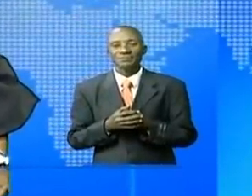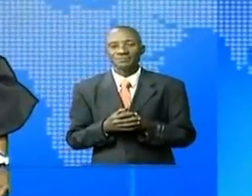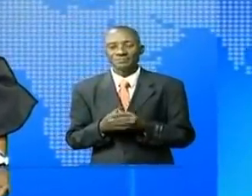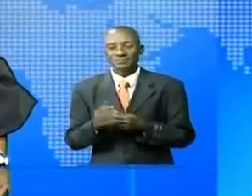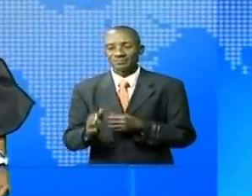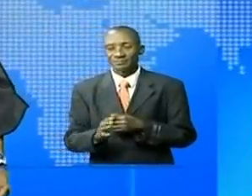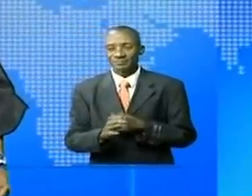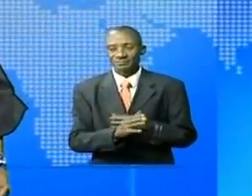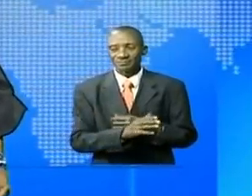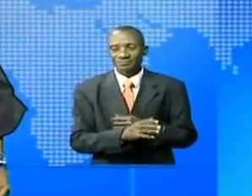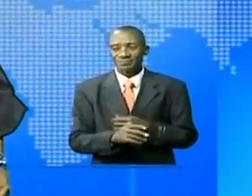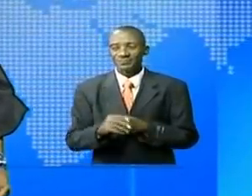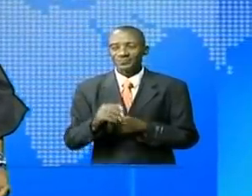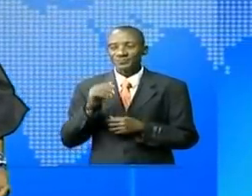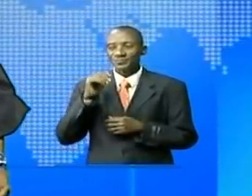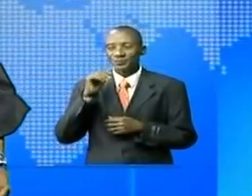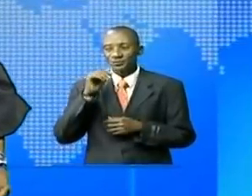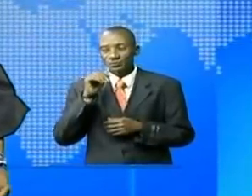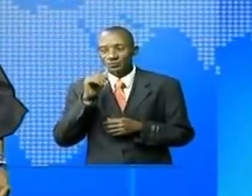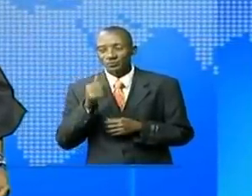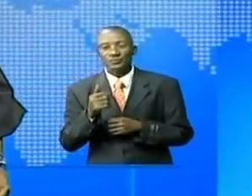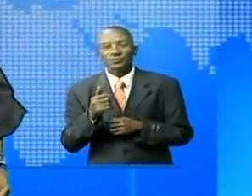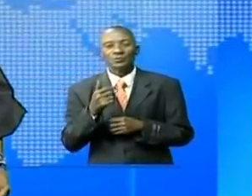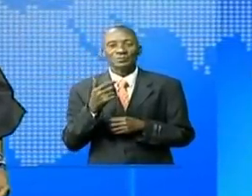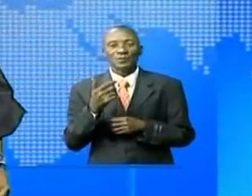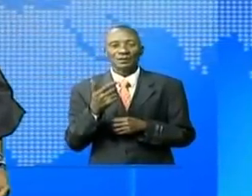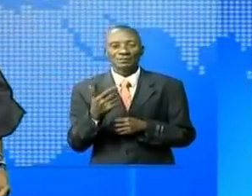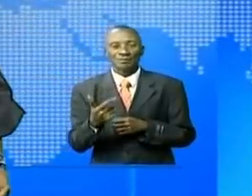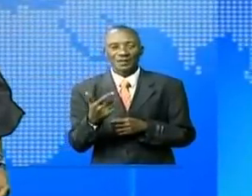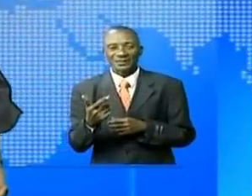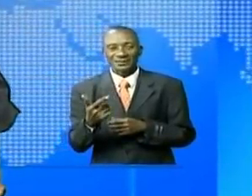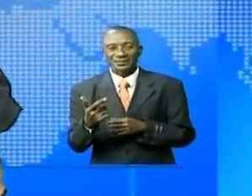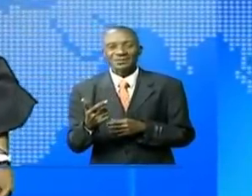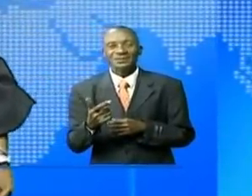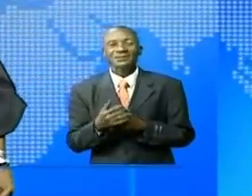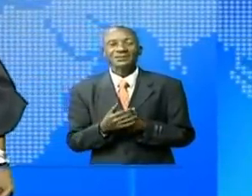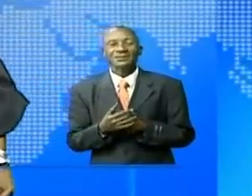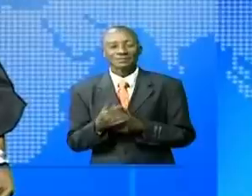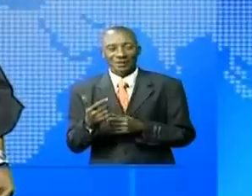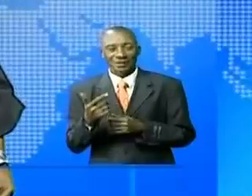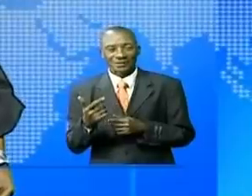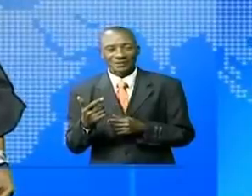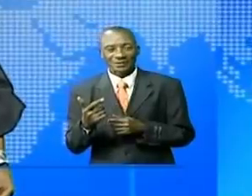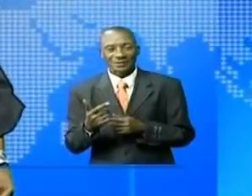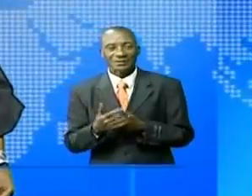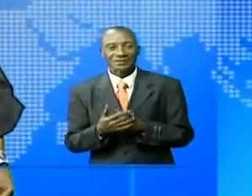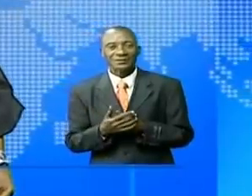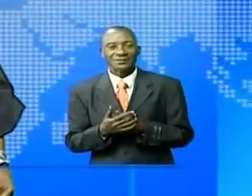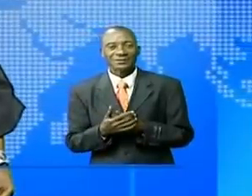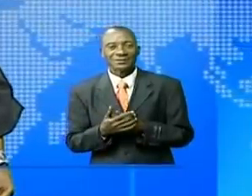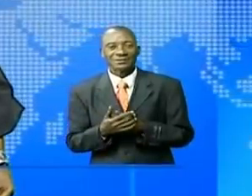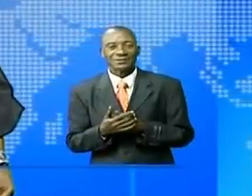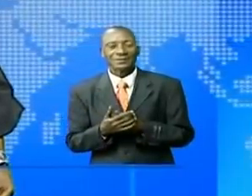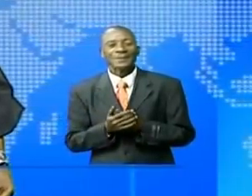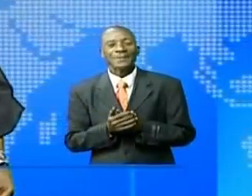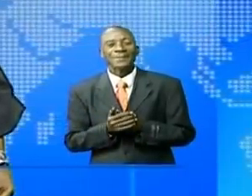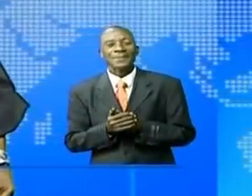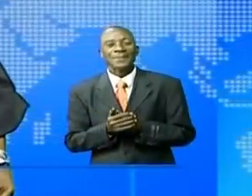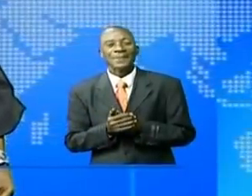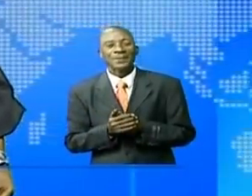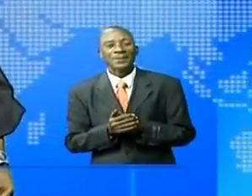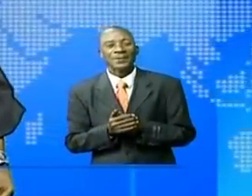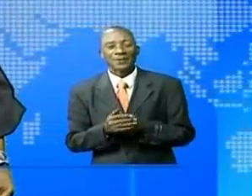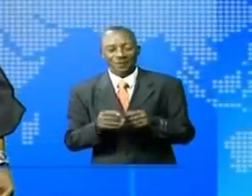10 mai que débute le Festival international du théâtre des Intrigants et cela pour 4 jours à Kinshasa parmi les